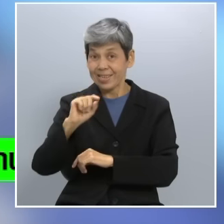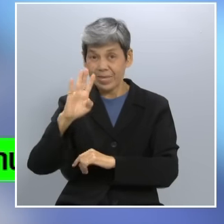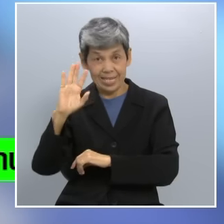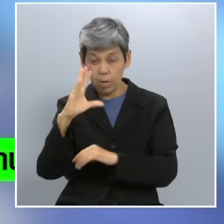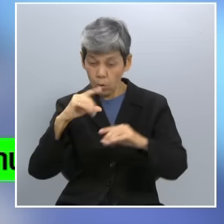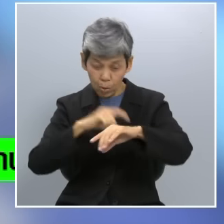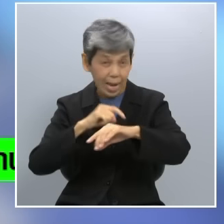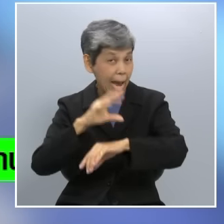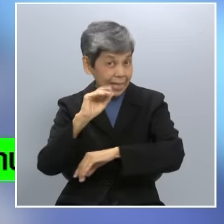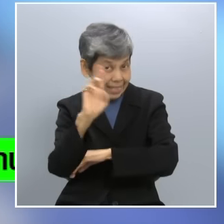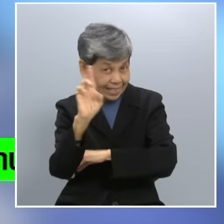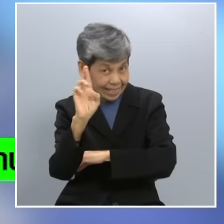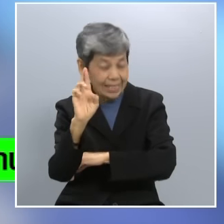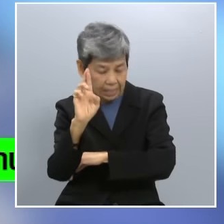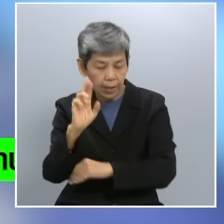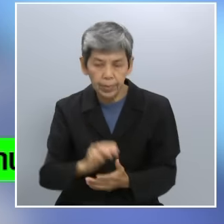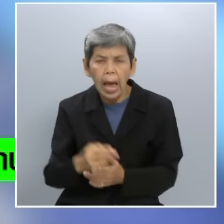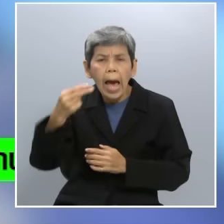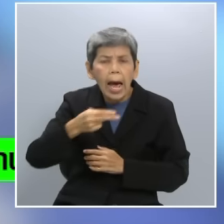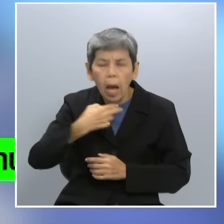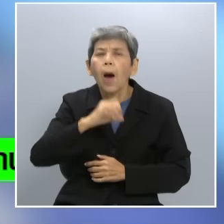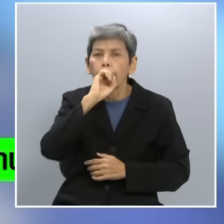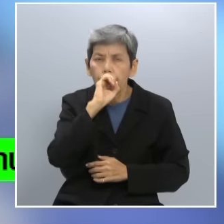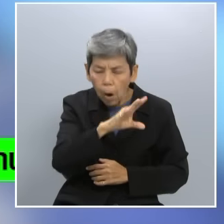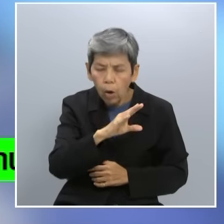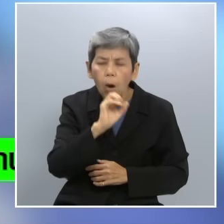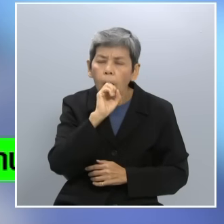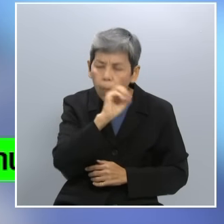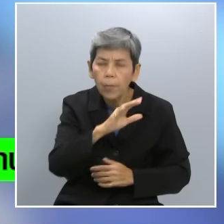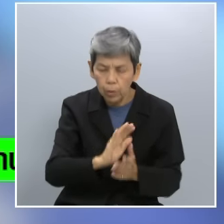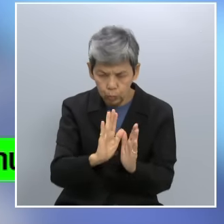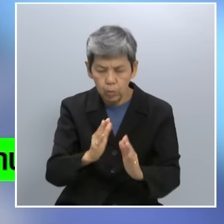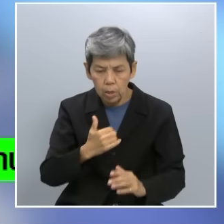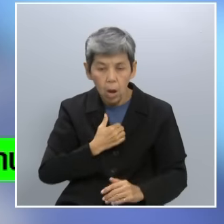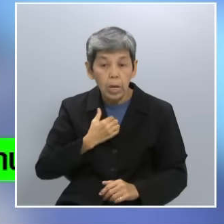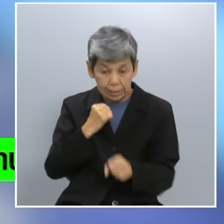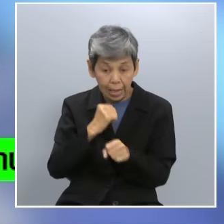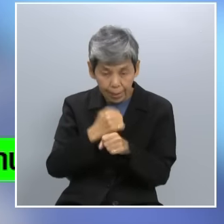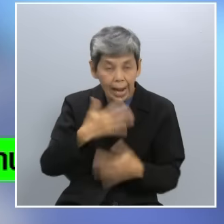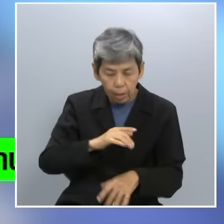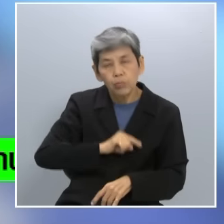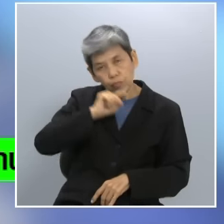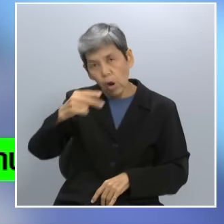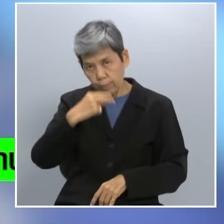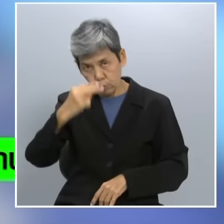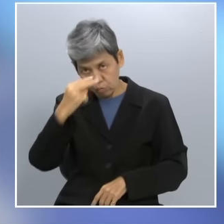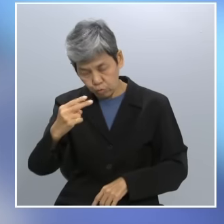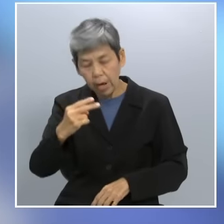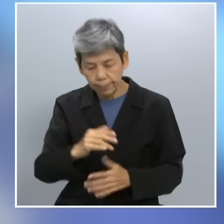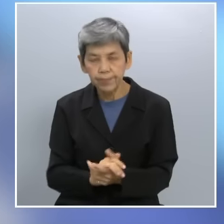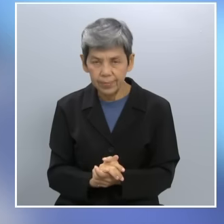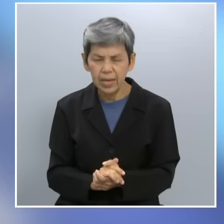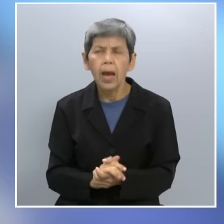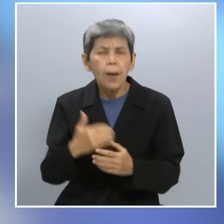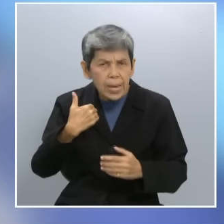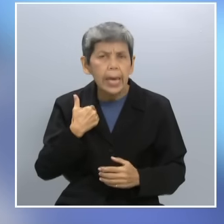เห็นมั้ยฮะเข้าเที่ยงคืนพอดีเป๊ะเลยหลานก็เลยตอบกลับมาห่างไป10นาทีเดี๋ยวหนูกลับจากงานไปดูให้นะคะอ่าอืมีอีกนะ